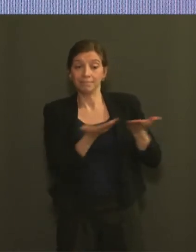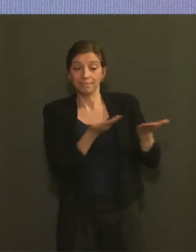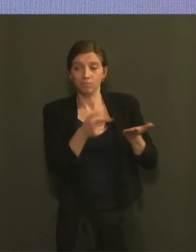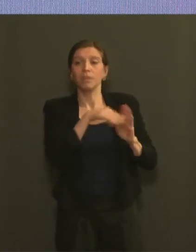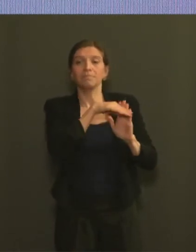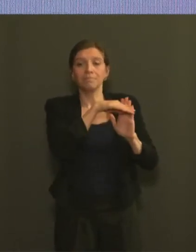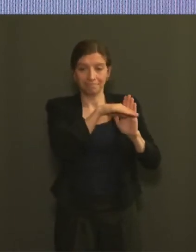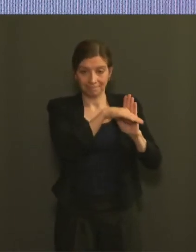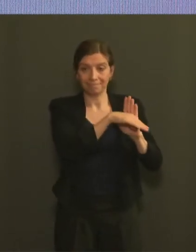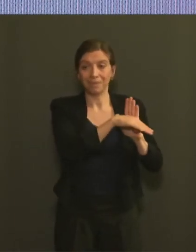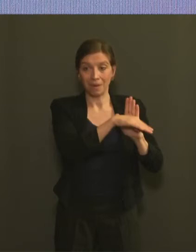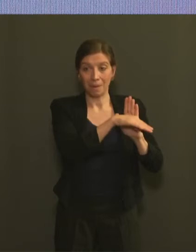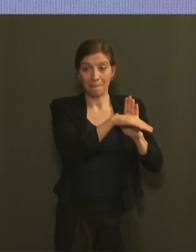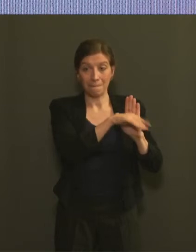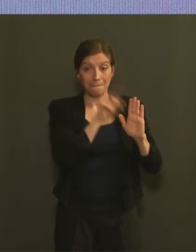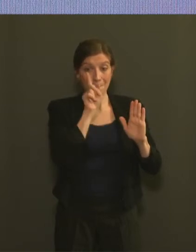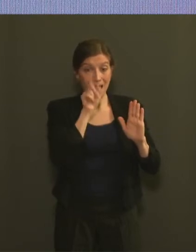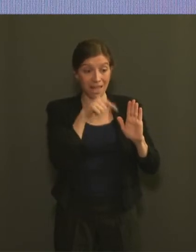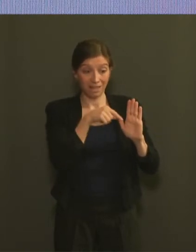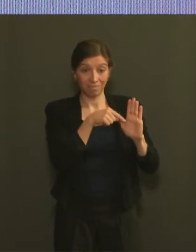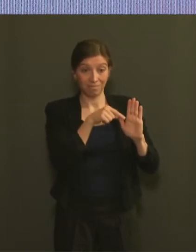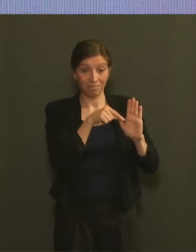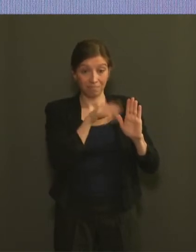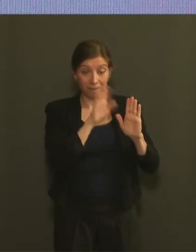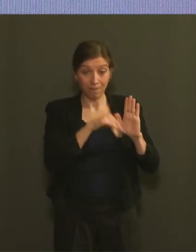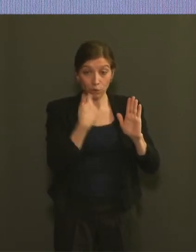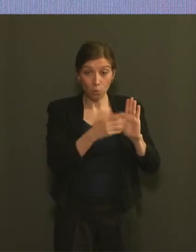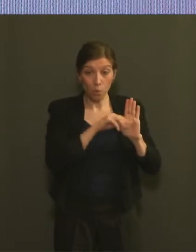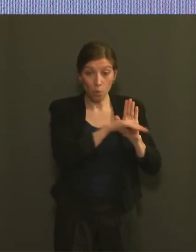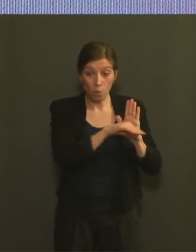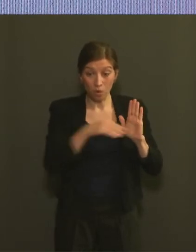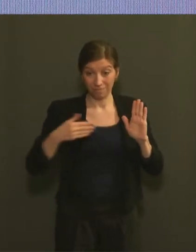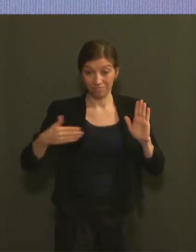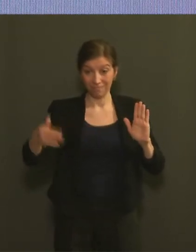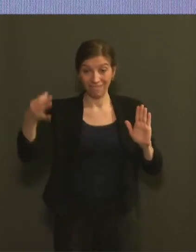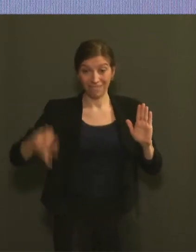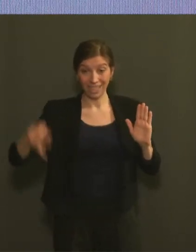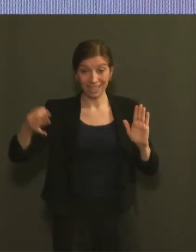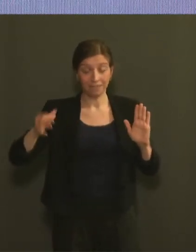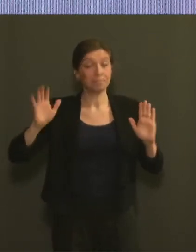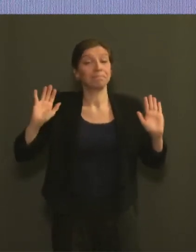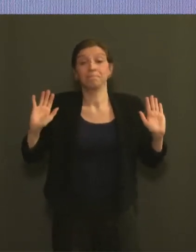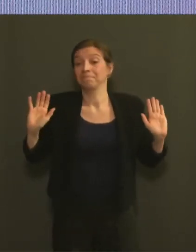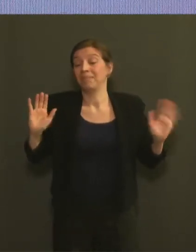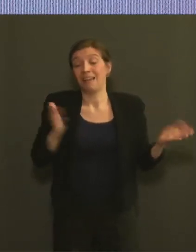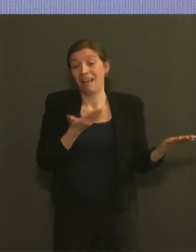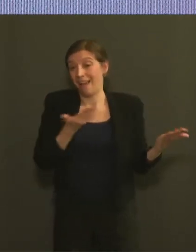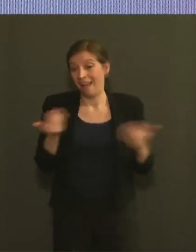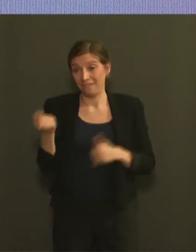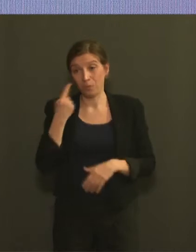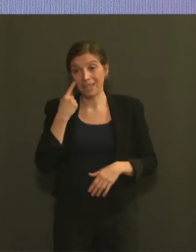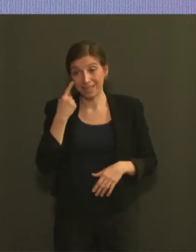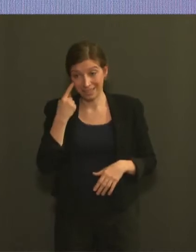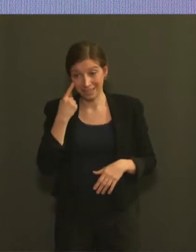tête joan baez ou des évolués dekel 56 comsup madoff est qu'une